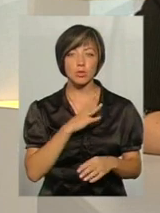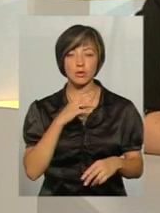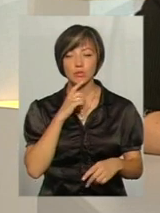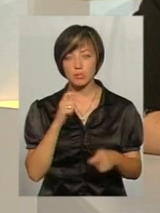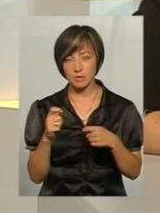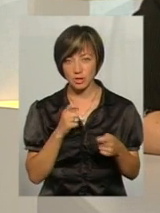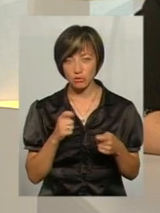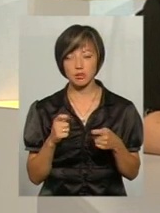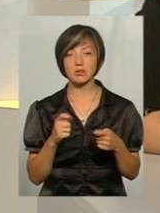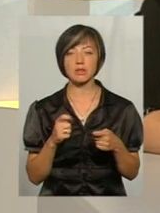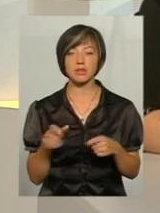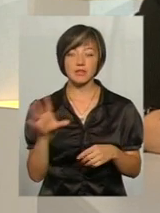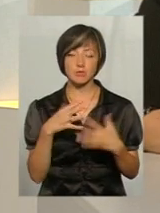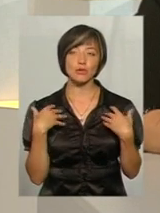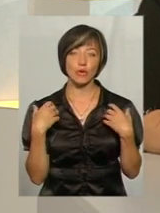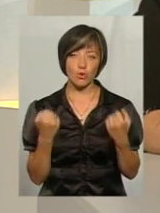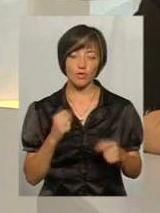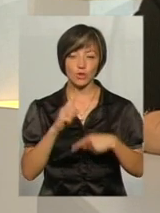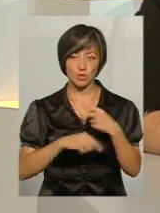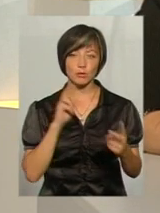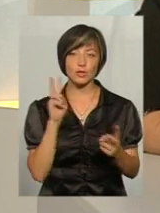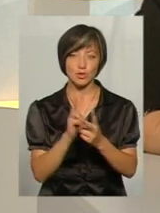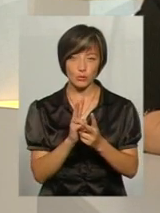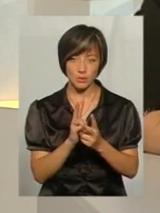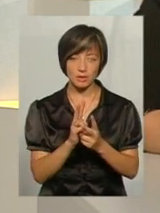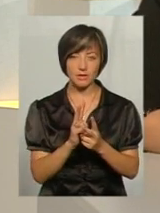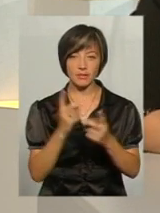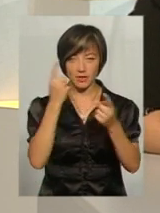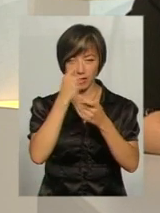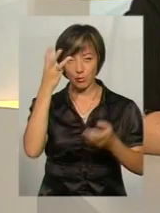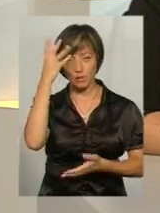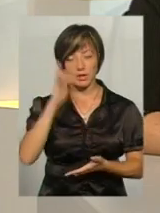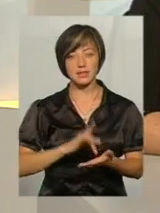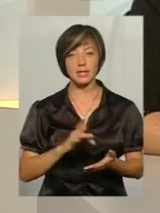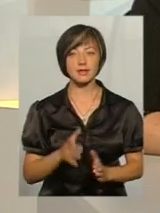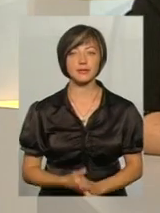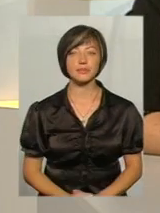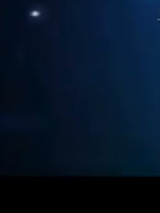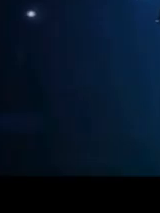пильні, обережні, всім здоров'я і до наступних зустрічей в ефірі «Поділля Центр».